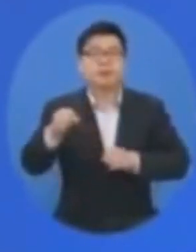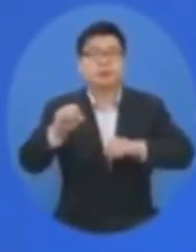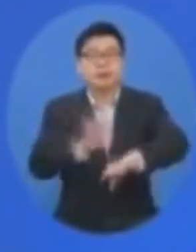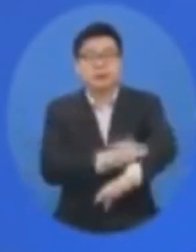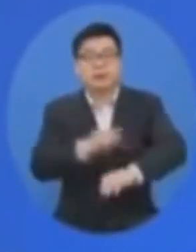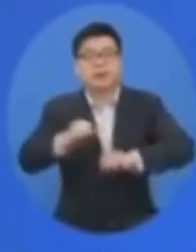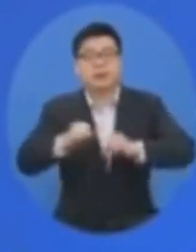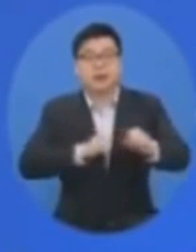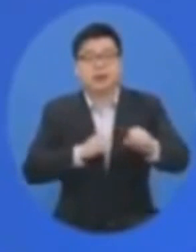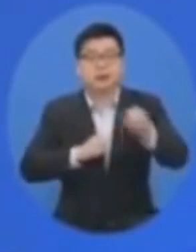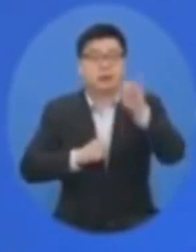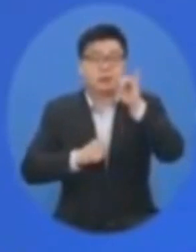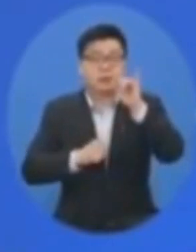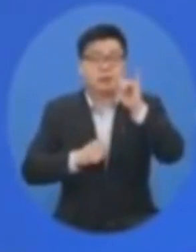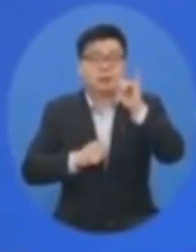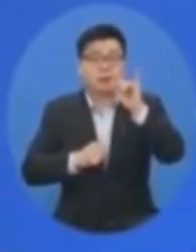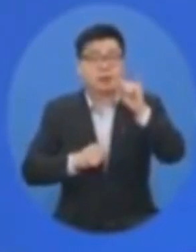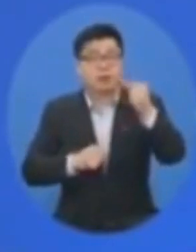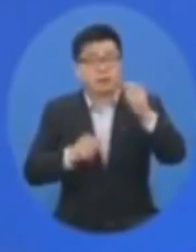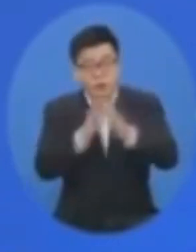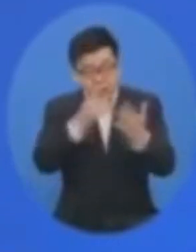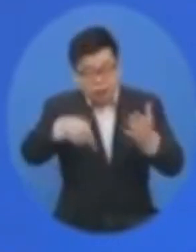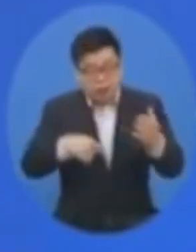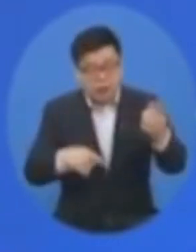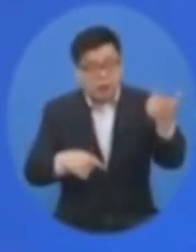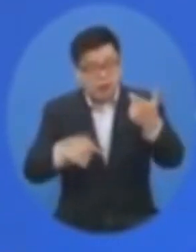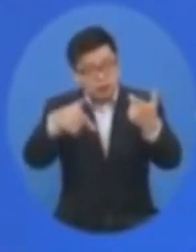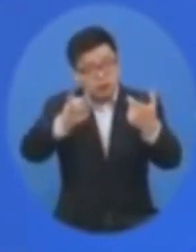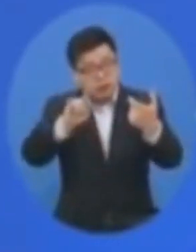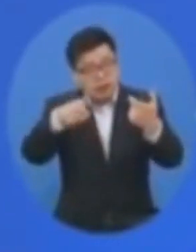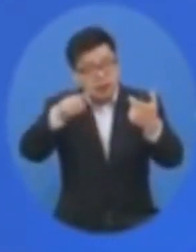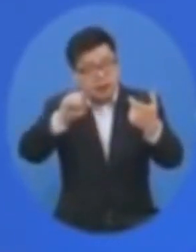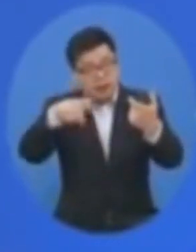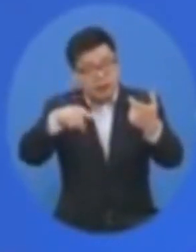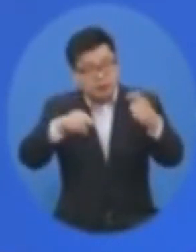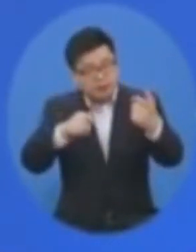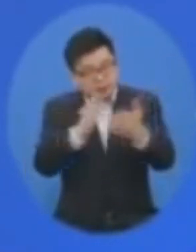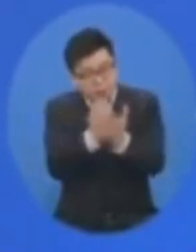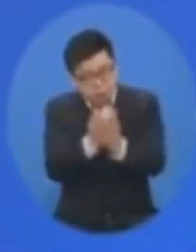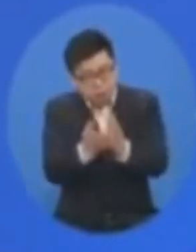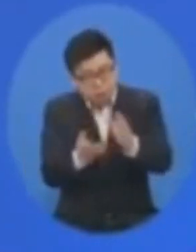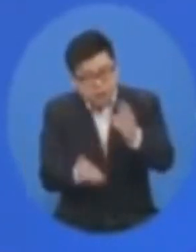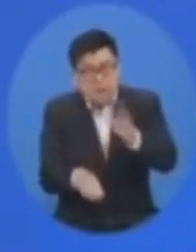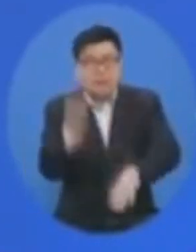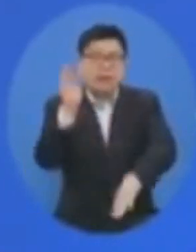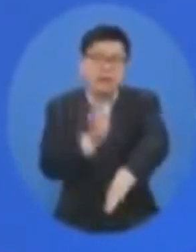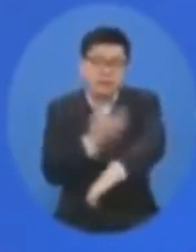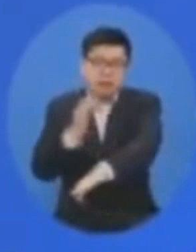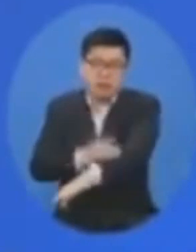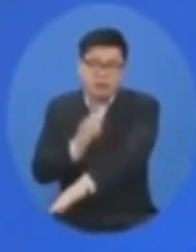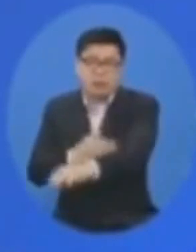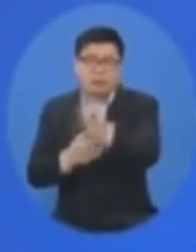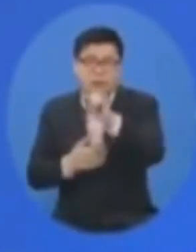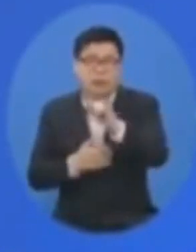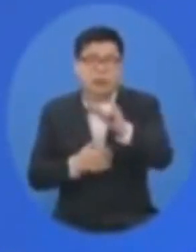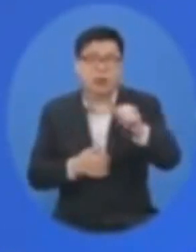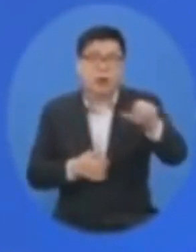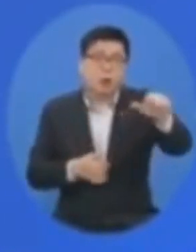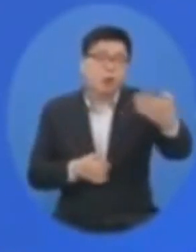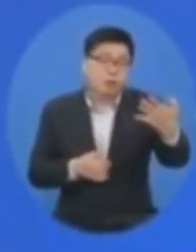행동이 한 가지뿐만 아니라 그 책을 보면 60가지가 나옵니다. 다른 59가지는 전혀 문제 안